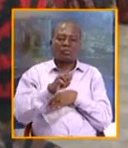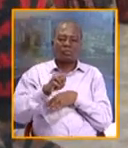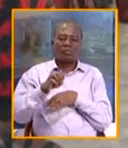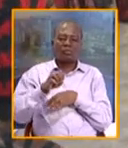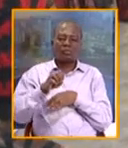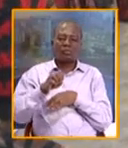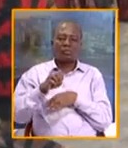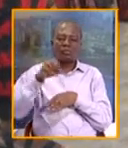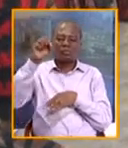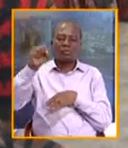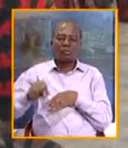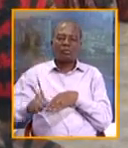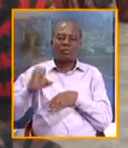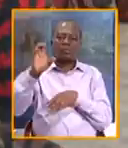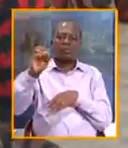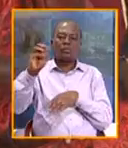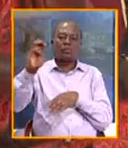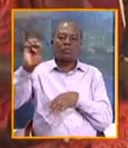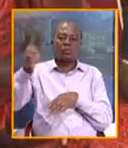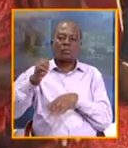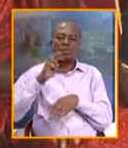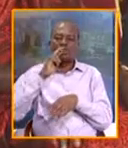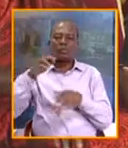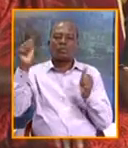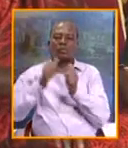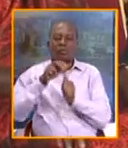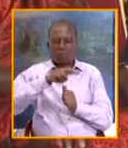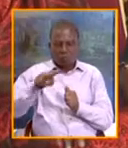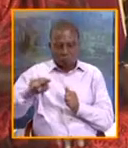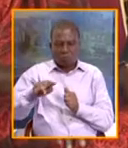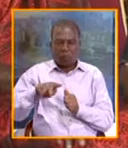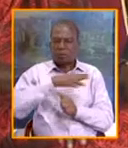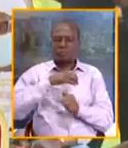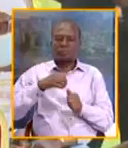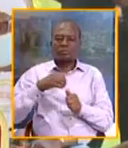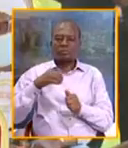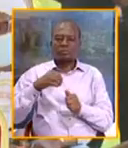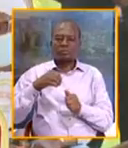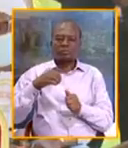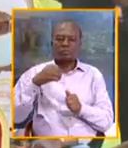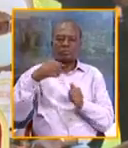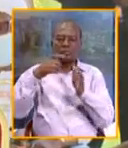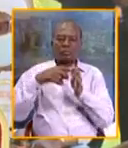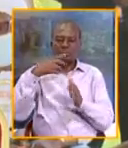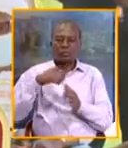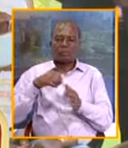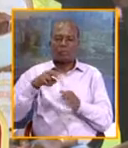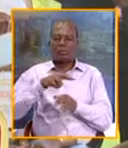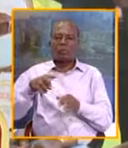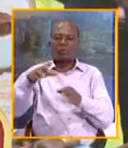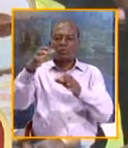sont avec vous ils sont avec vous aujourd'hui ça va vous donner elle considère que retenait encore les rênes